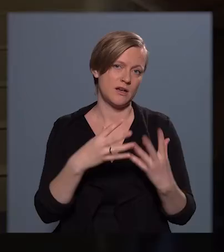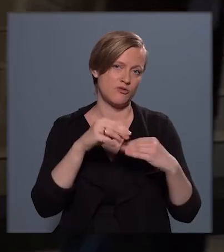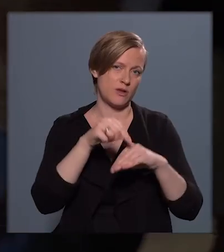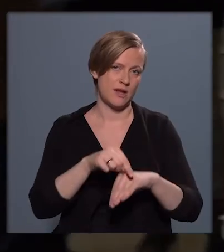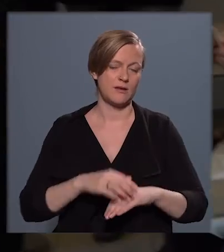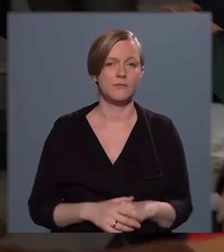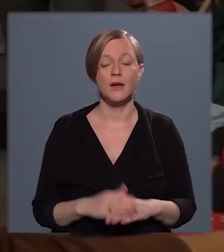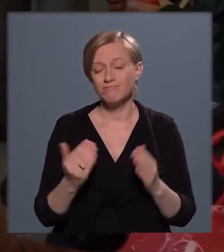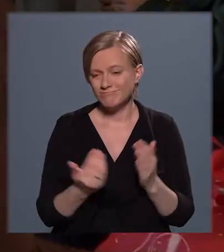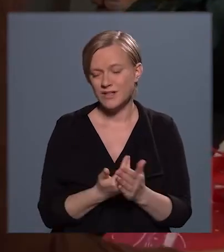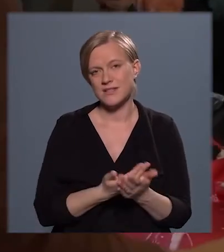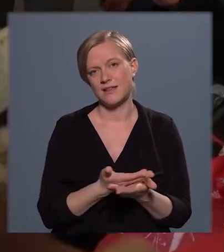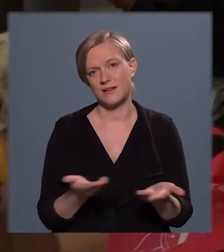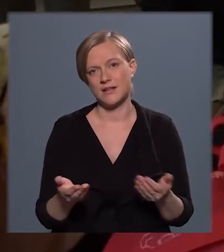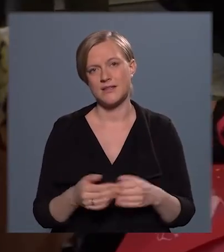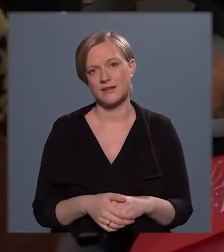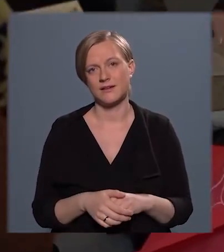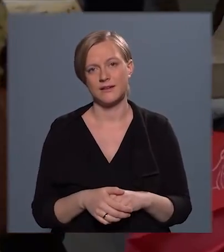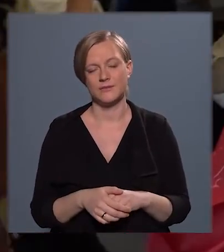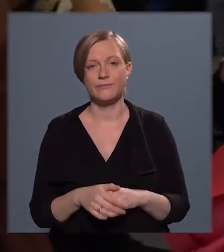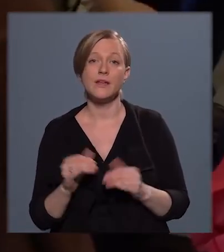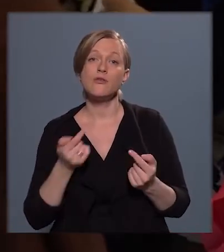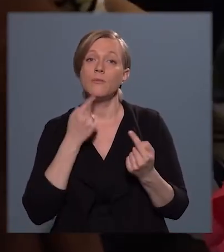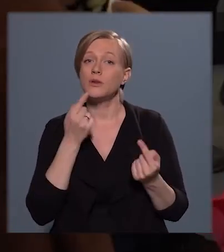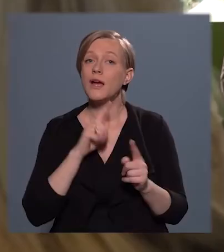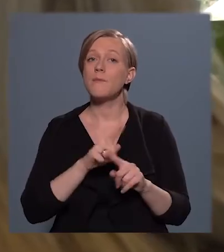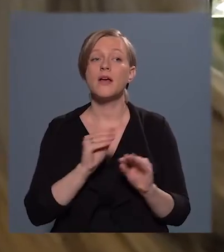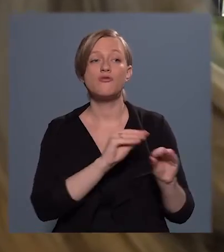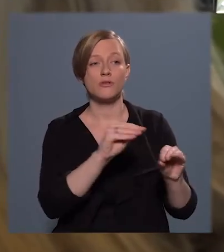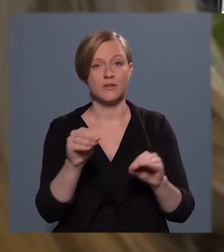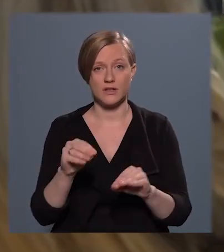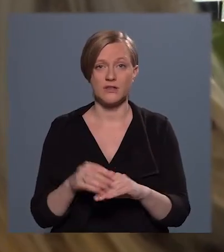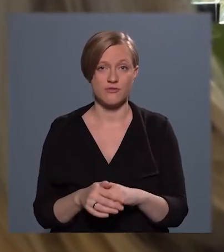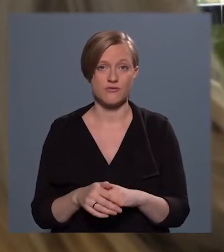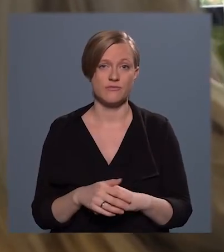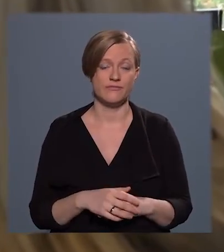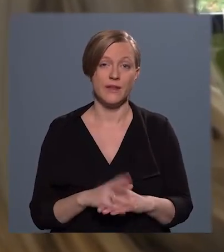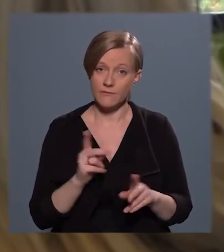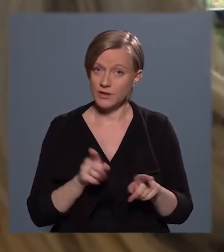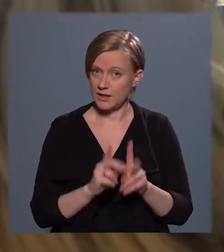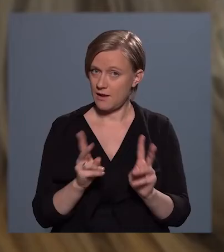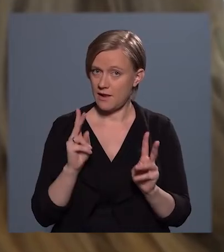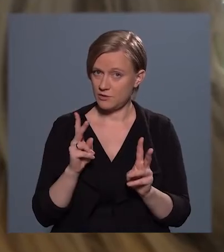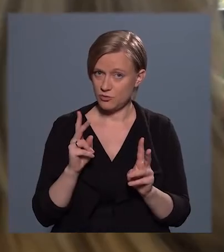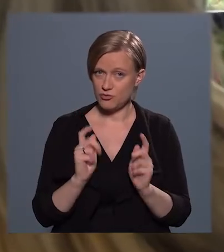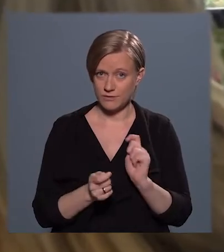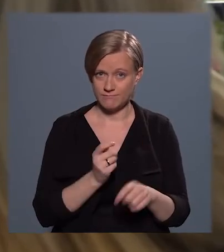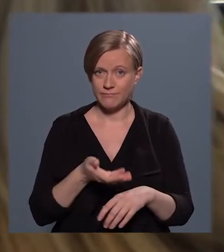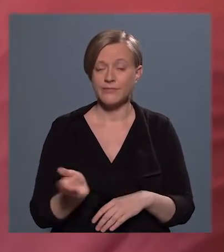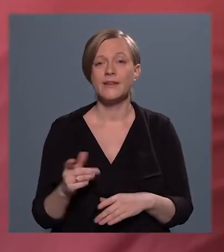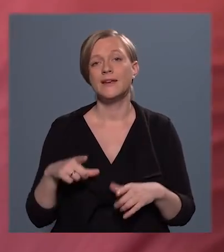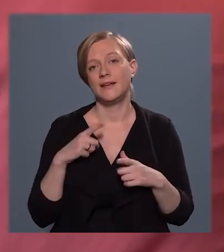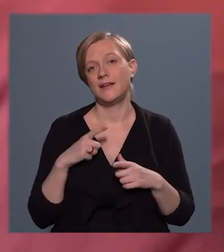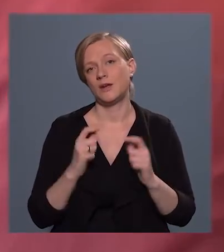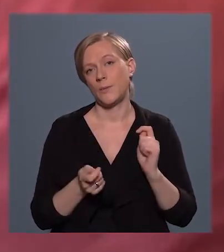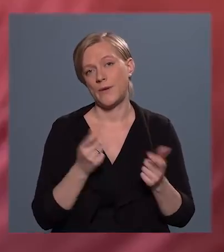használják ezeket, és mondják el másoknak is, hogy van egy ilyen lehetőség, és éljenek a